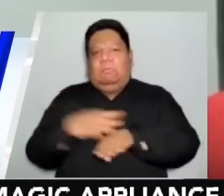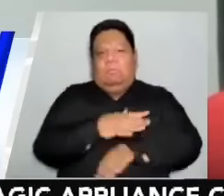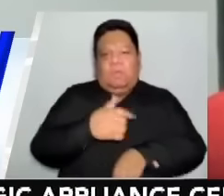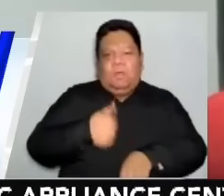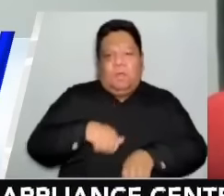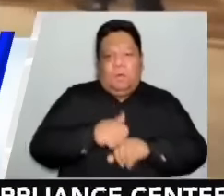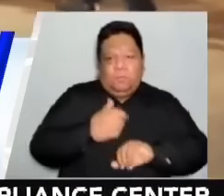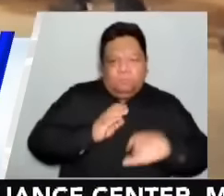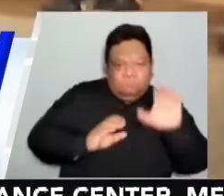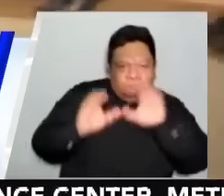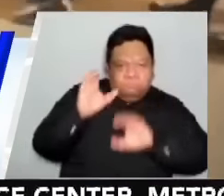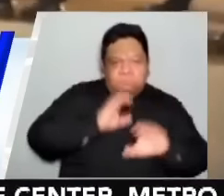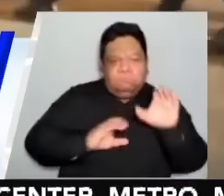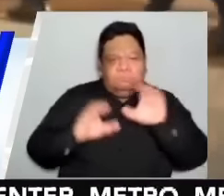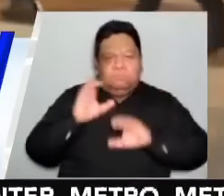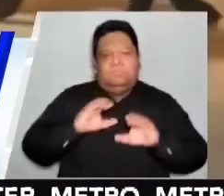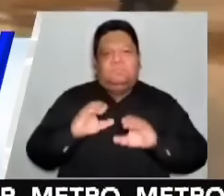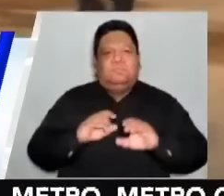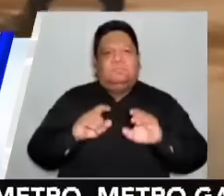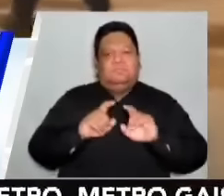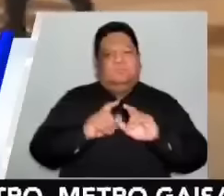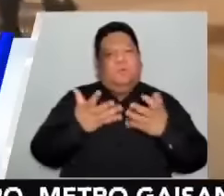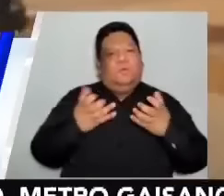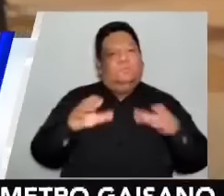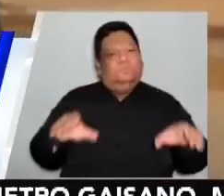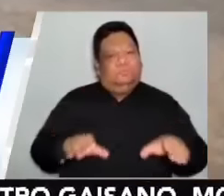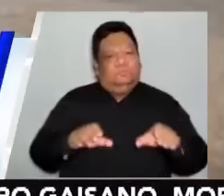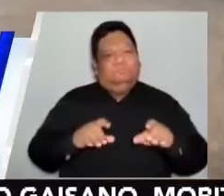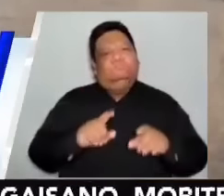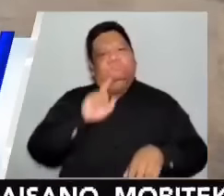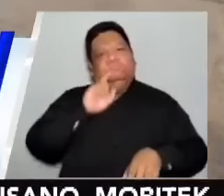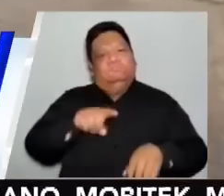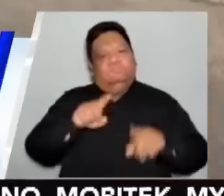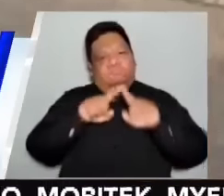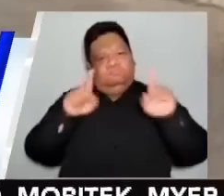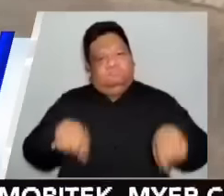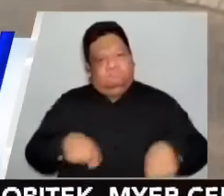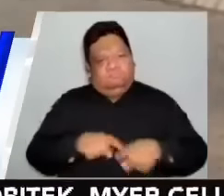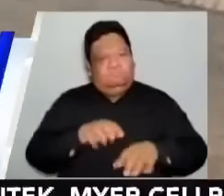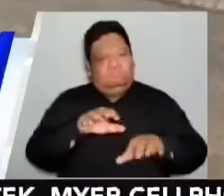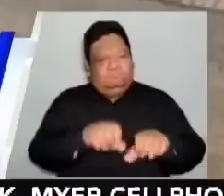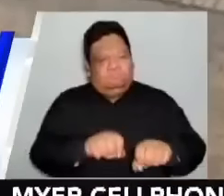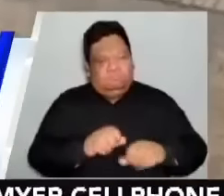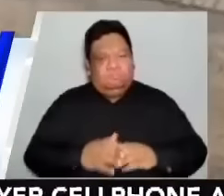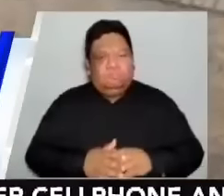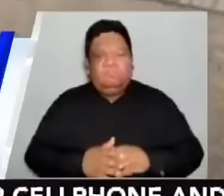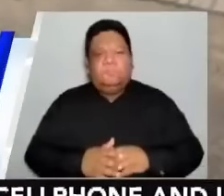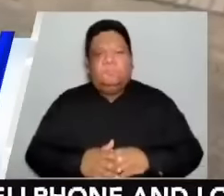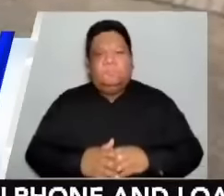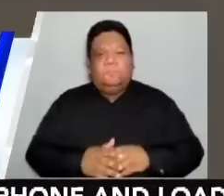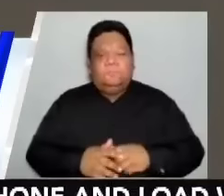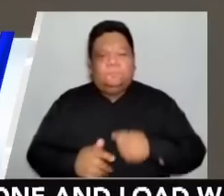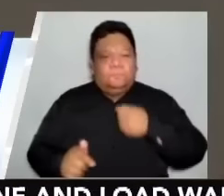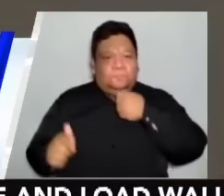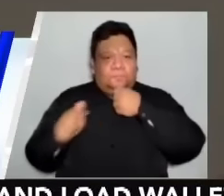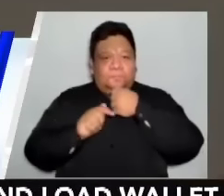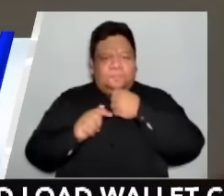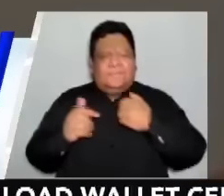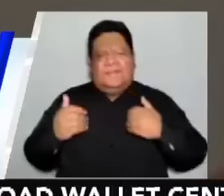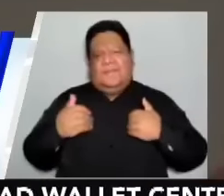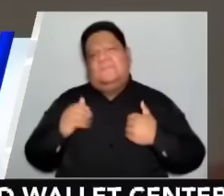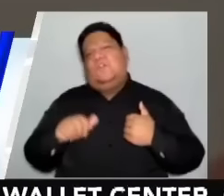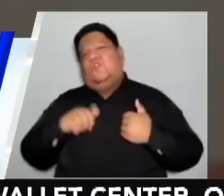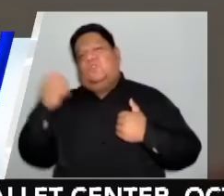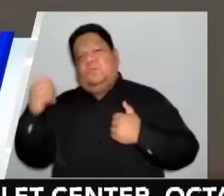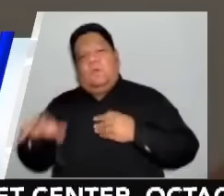the warrant of arrest dumating na rin sa Davao City ang karagdagang pulis na tutulong sa civil disturbance management hiniling